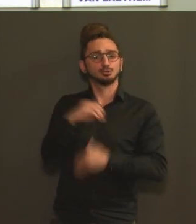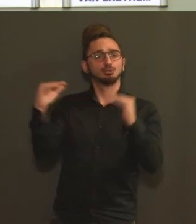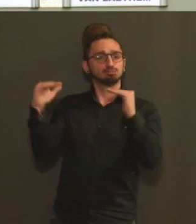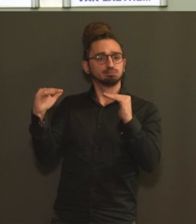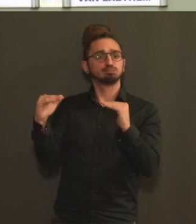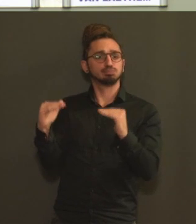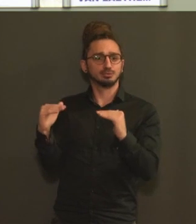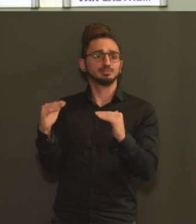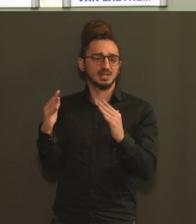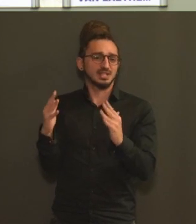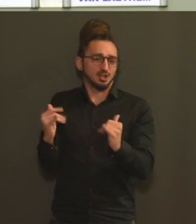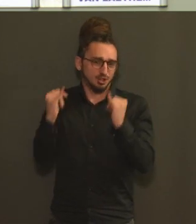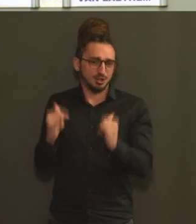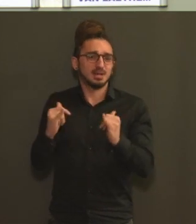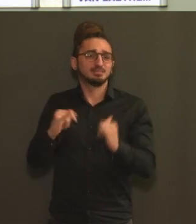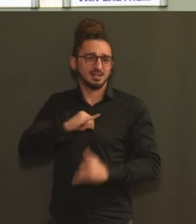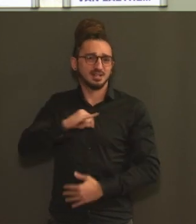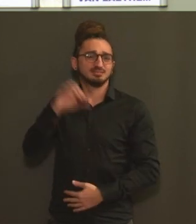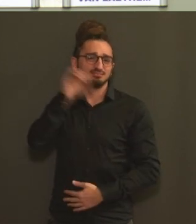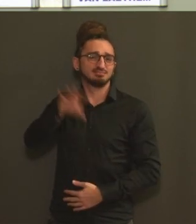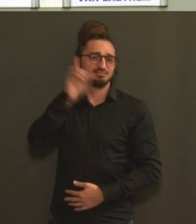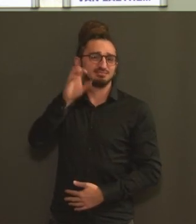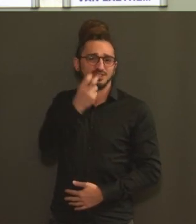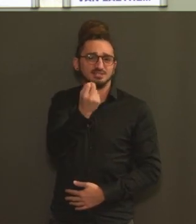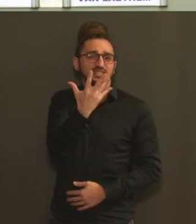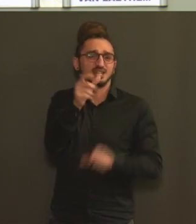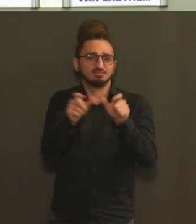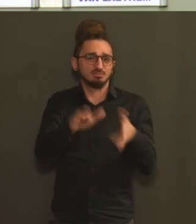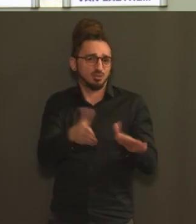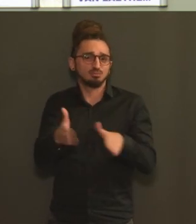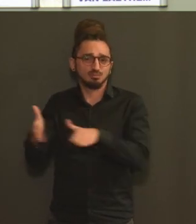dans notre pays liés au Covid. Merci pour votre attention.